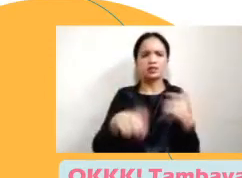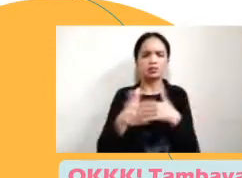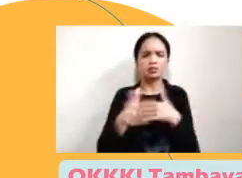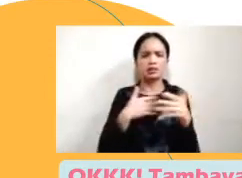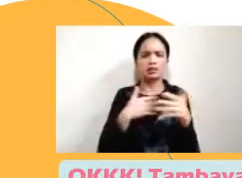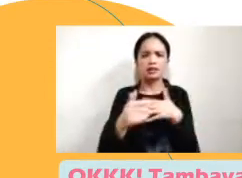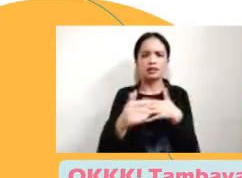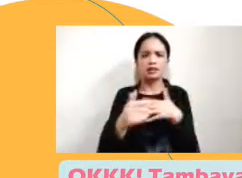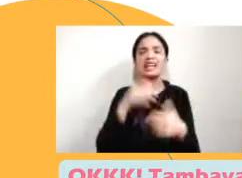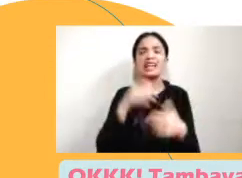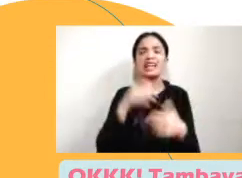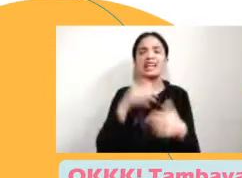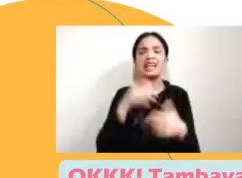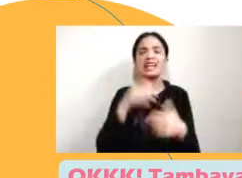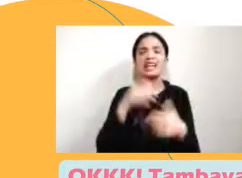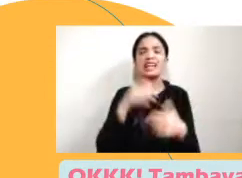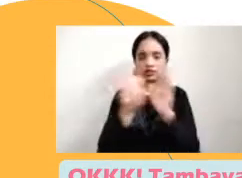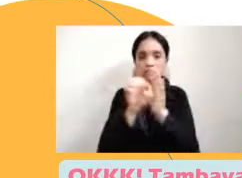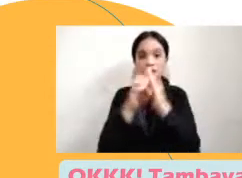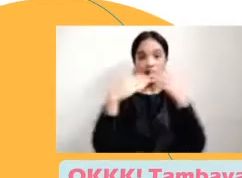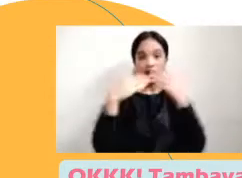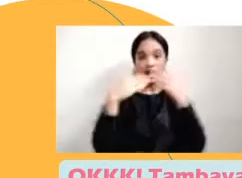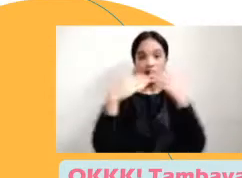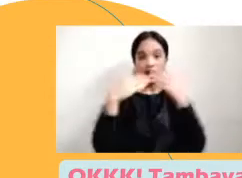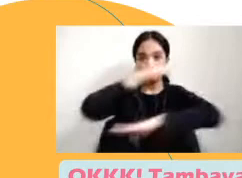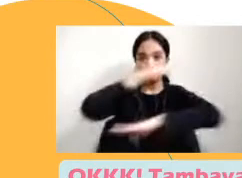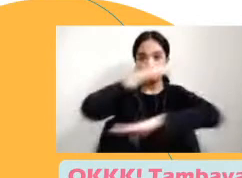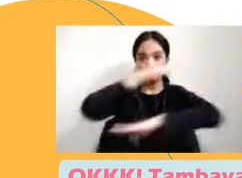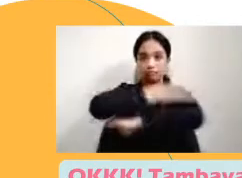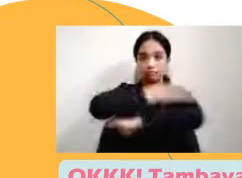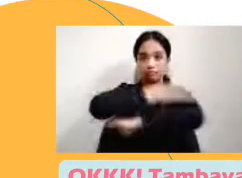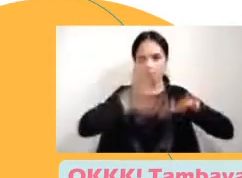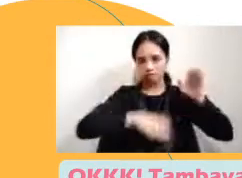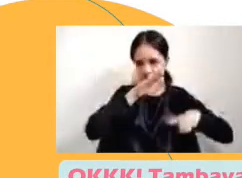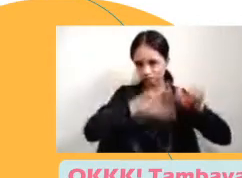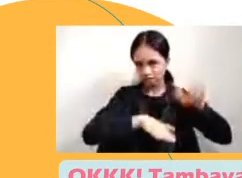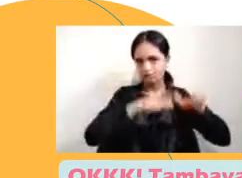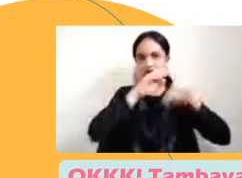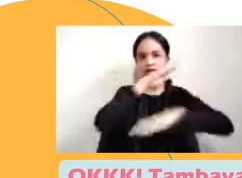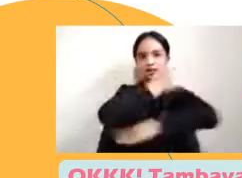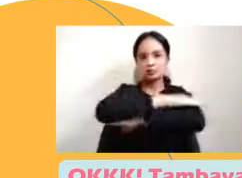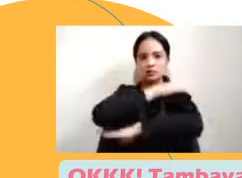kailangang... Kung meron kayong lamesa, pwede nyo paluin. Pwede nyo lang paluin.